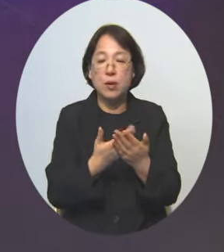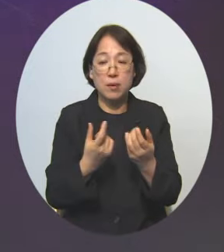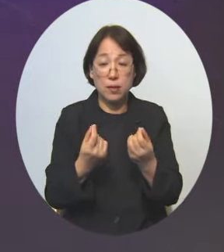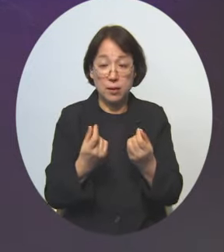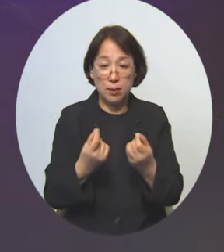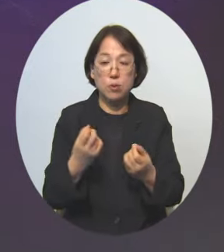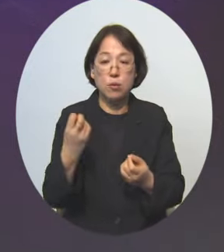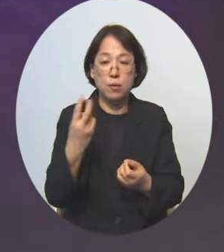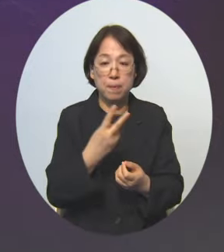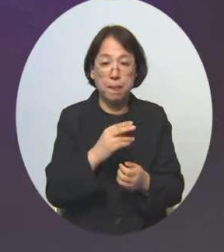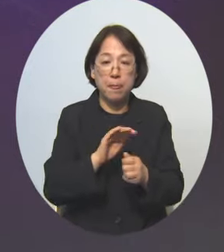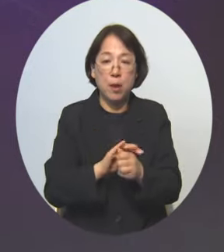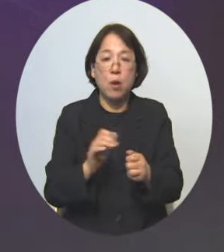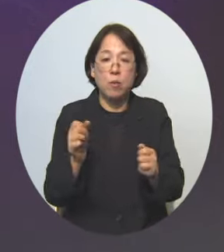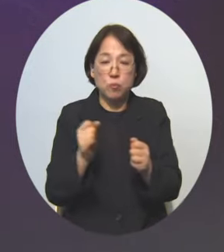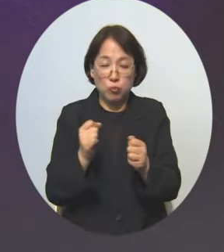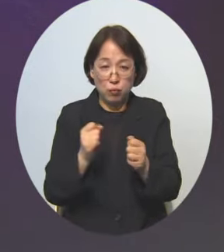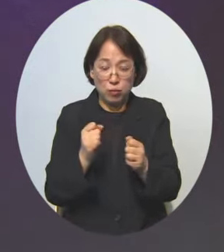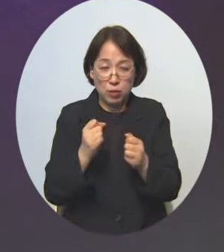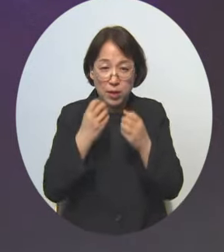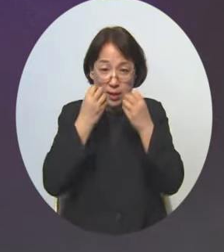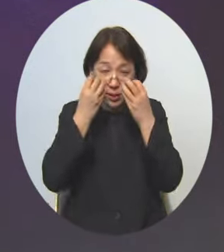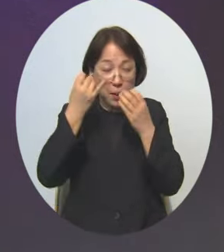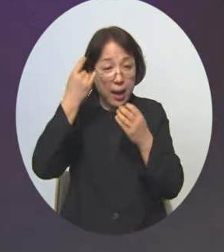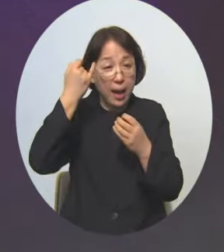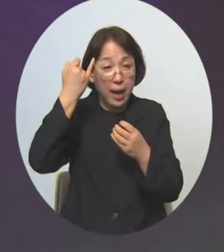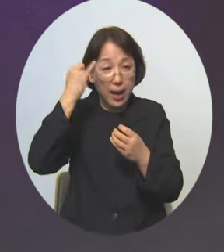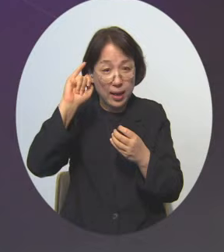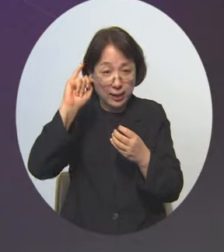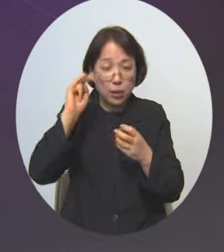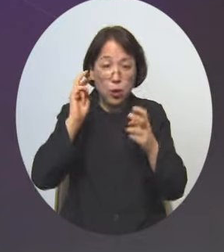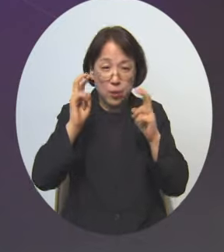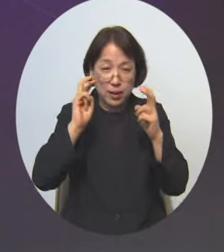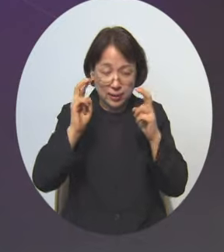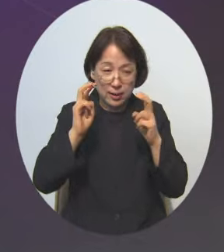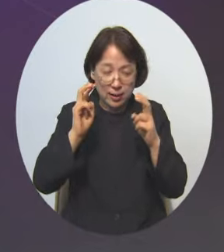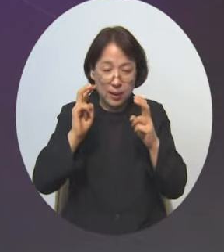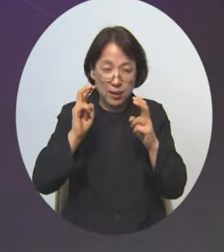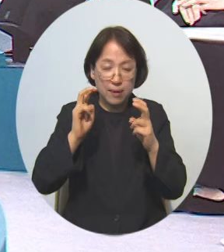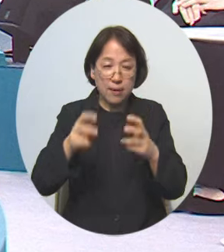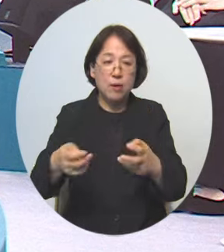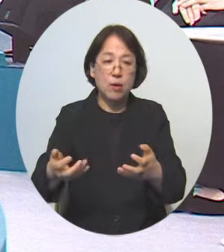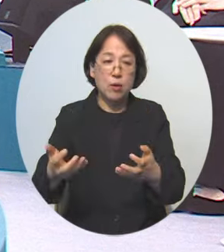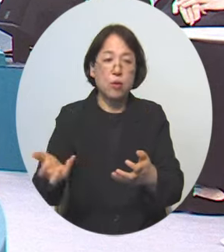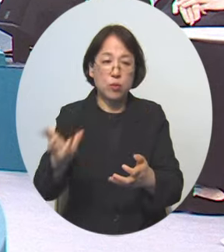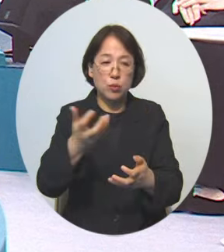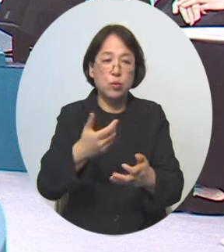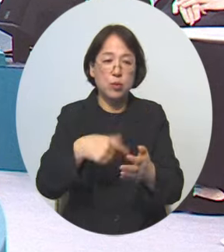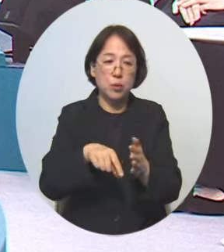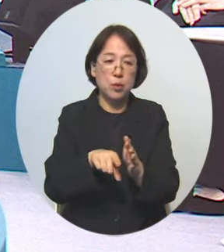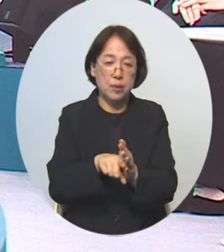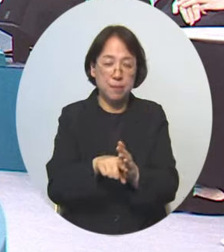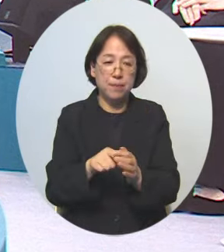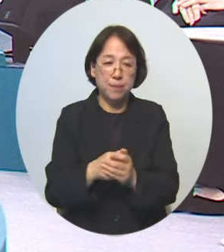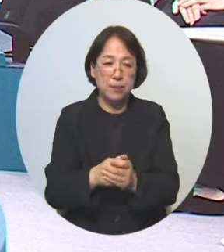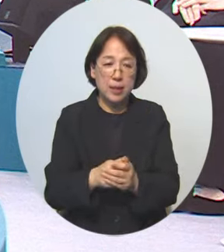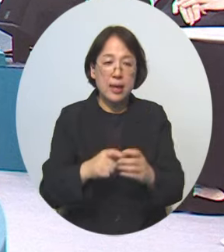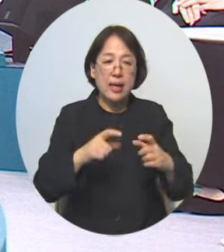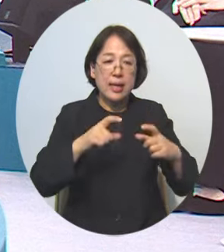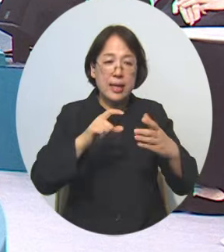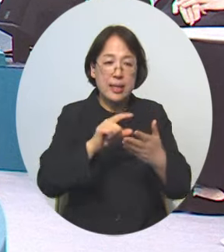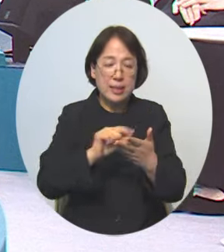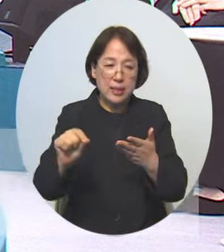이어서 경북을 스타트업 육성을 위한 거점 도시로 조성하고자 한다고요? 맞습니다. 이 정부는 지역 창업 육성이